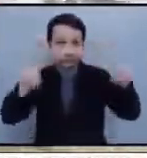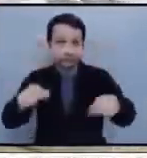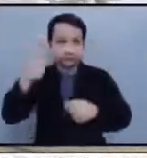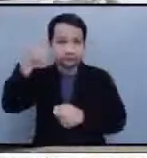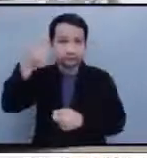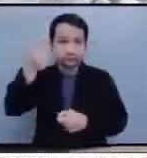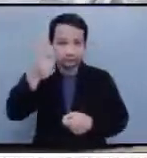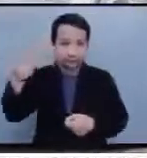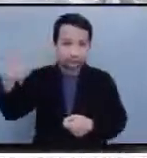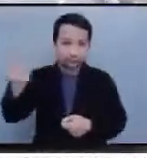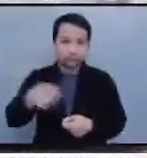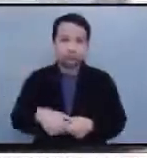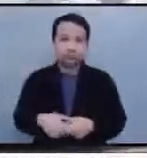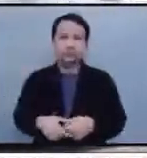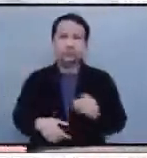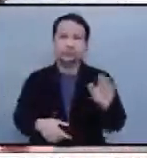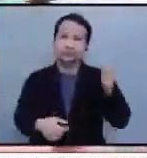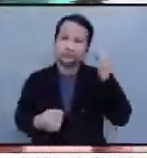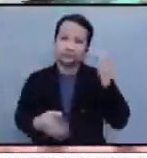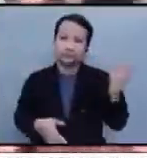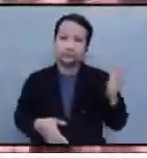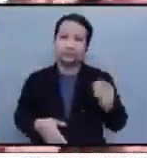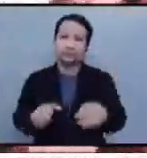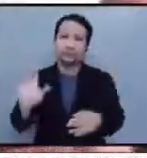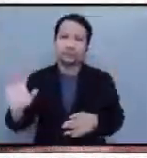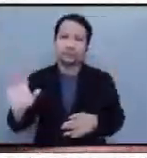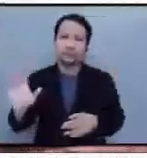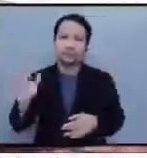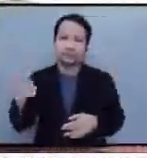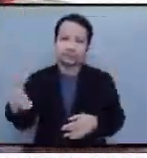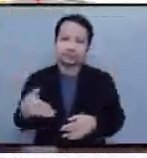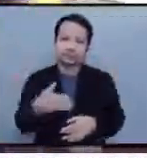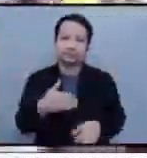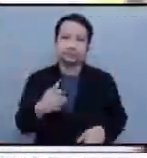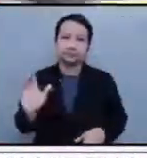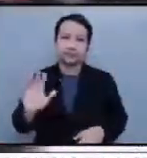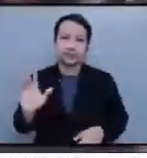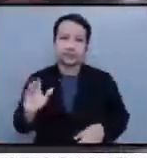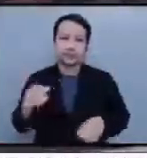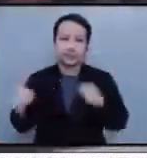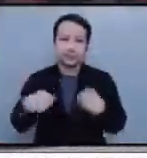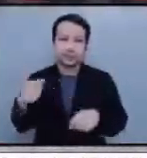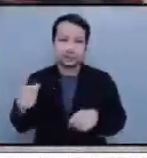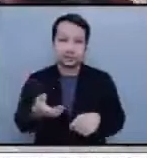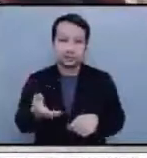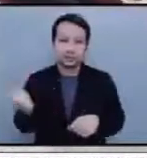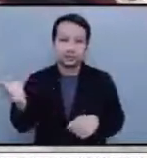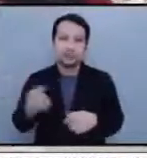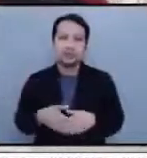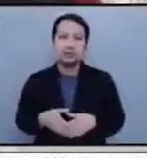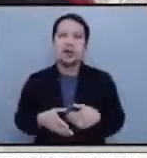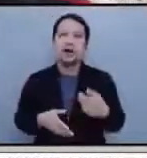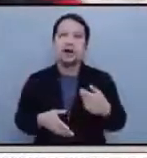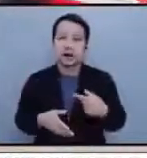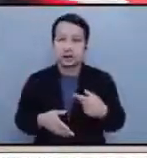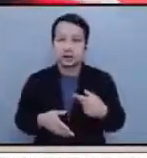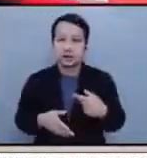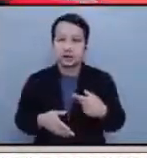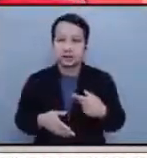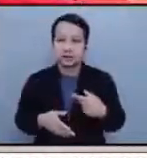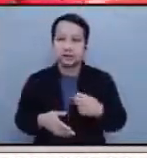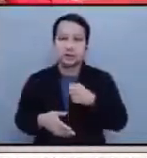sa sasabihin na sa bangketa ang daanan at hindi sa bike lane. At syempre, meron din silang senior